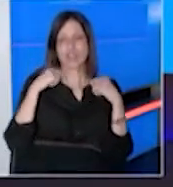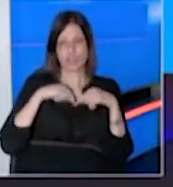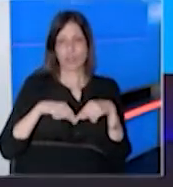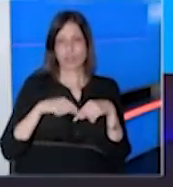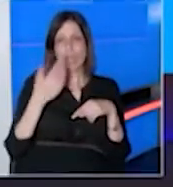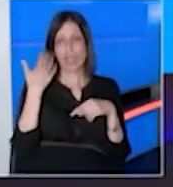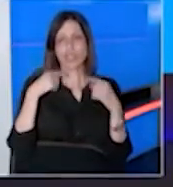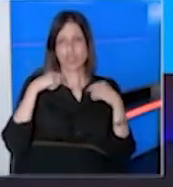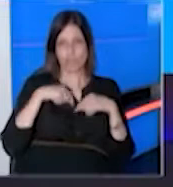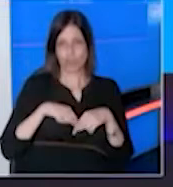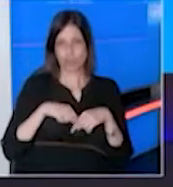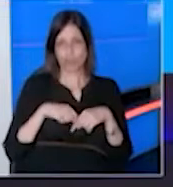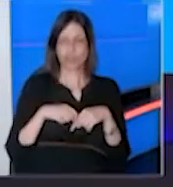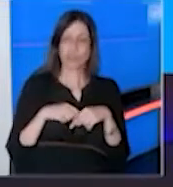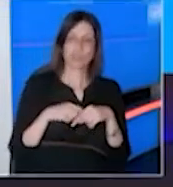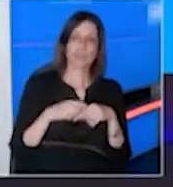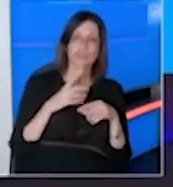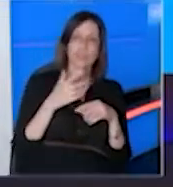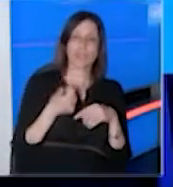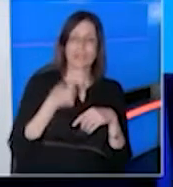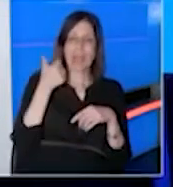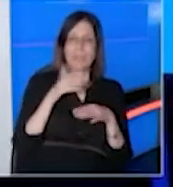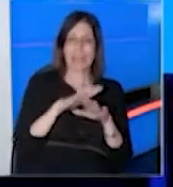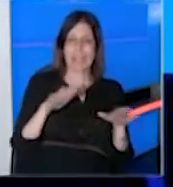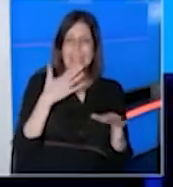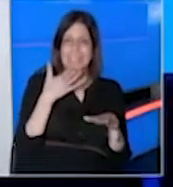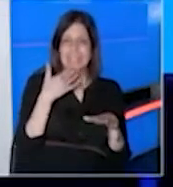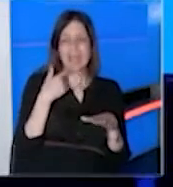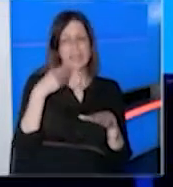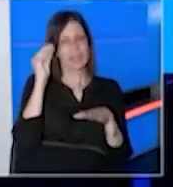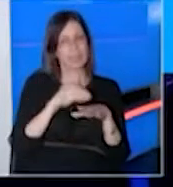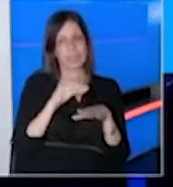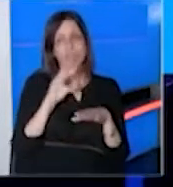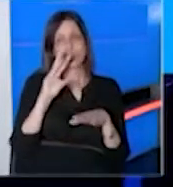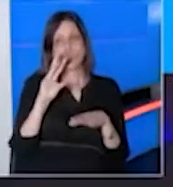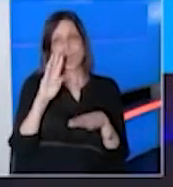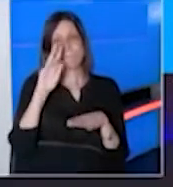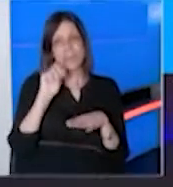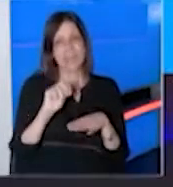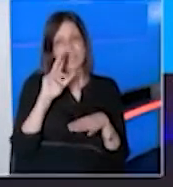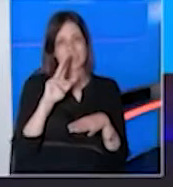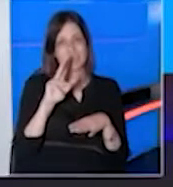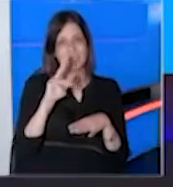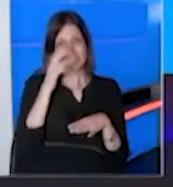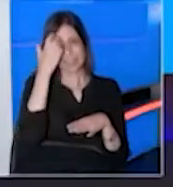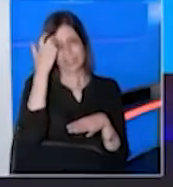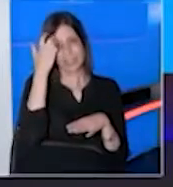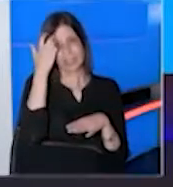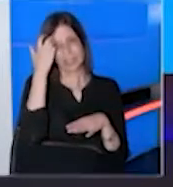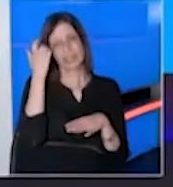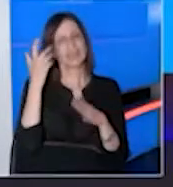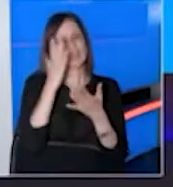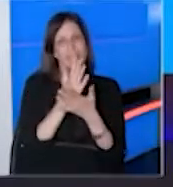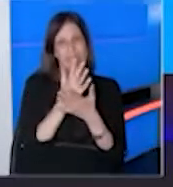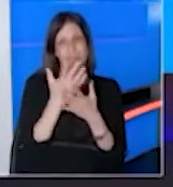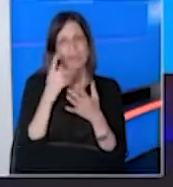אני... היה יושב-ראש, אני רק אתקן. יושב-ראש, רשות מנהל מקרקעי ישראל. אני גם רק אתקן את חבריי, ששולה בן צבי כבר מזמן, לא מרמי. ברמי אני מציע לי... לא, ינקי